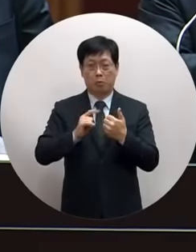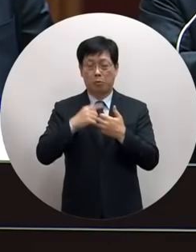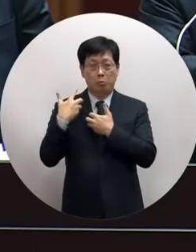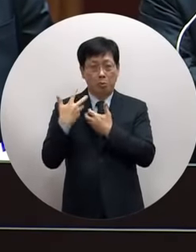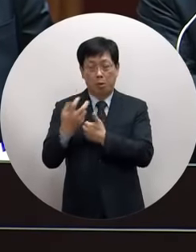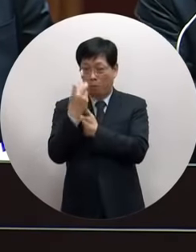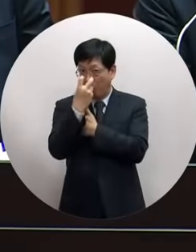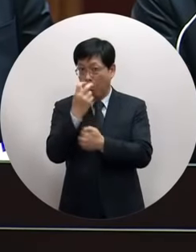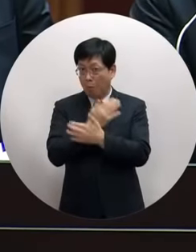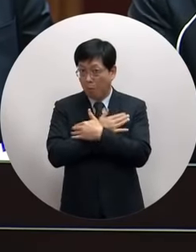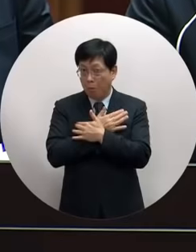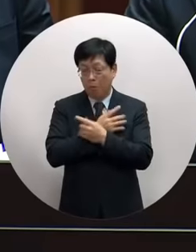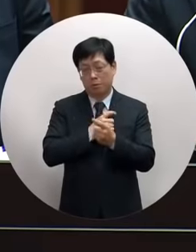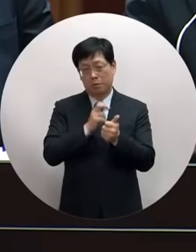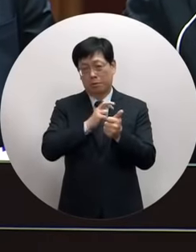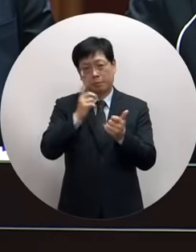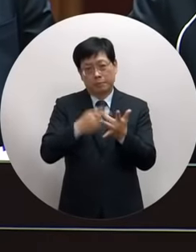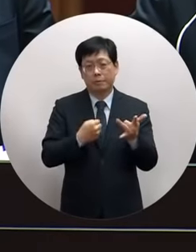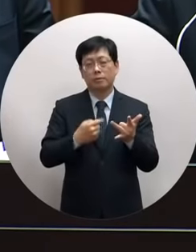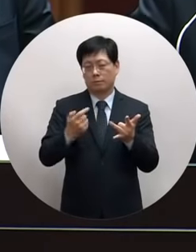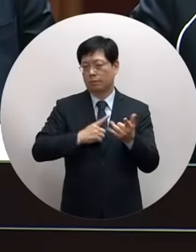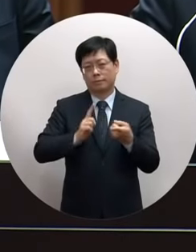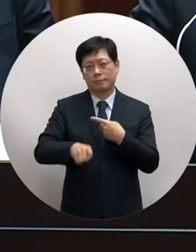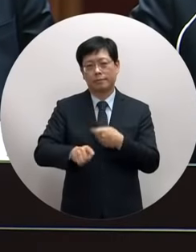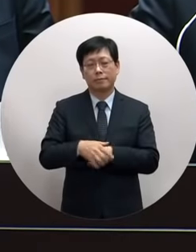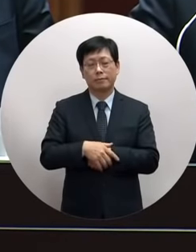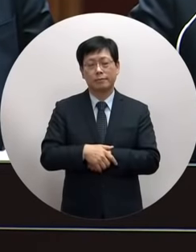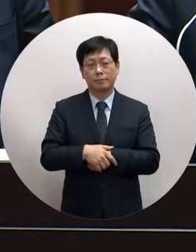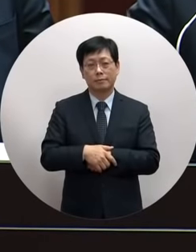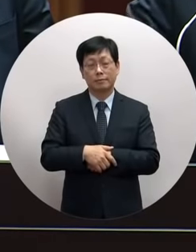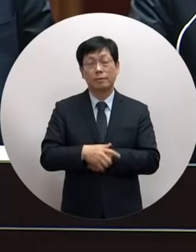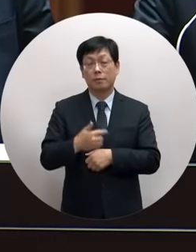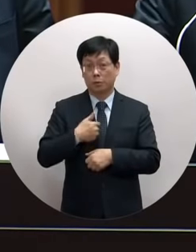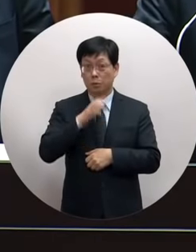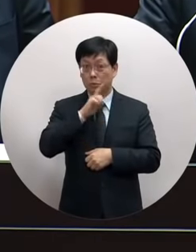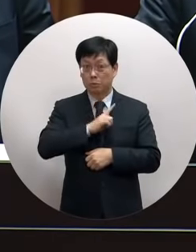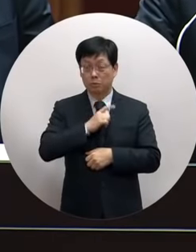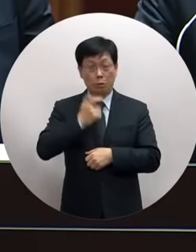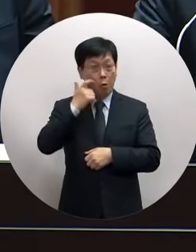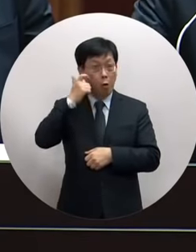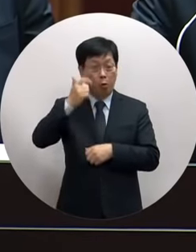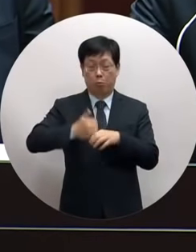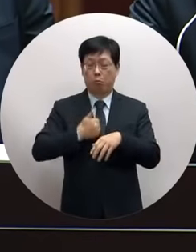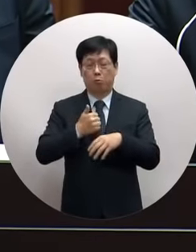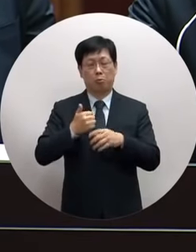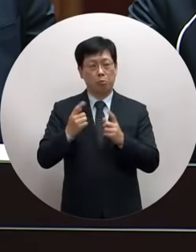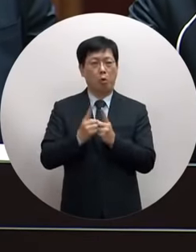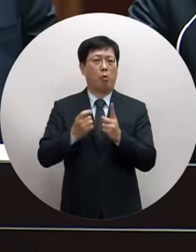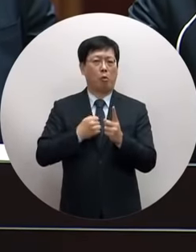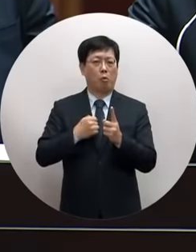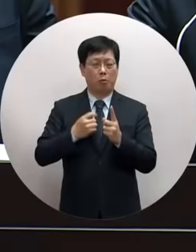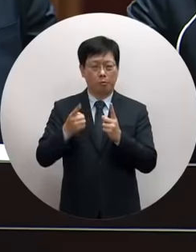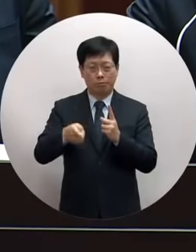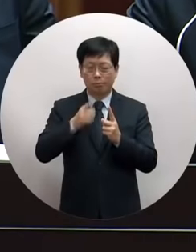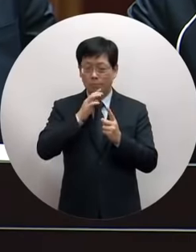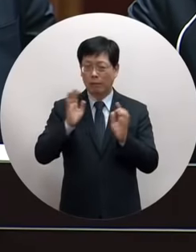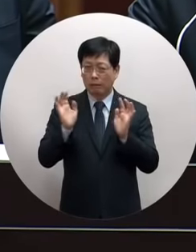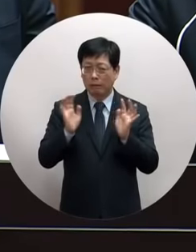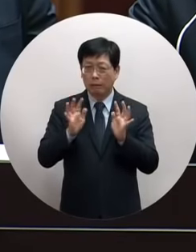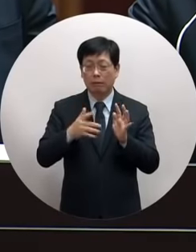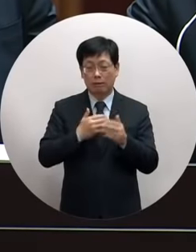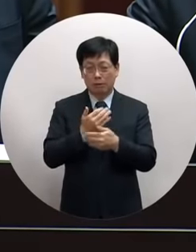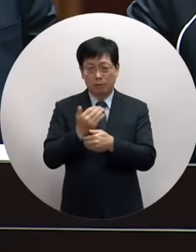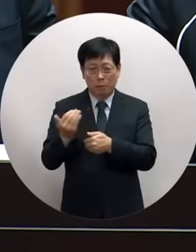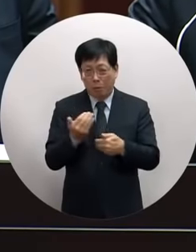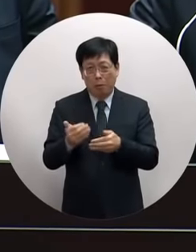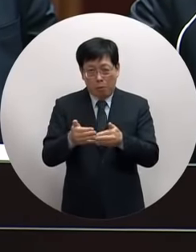托没有好好照顾，这非常不应该。我刚当阿公，这个非常知道小朋友这个时